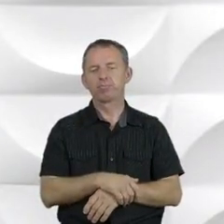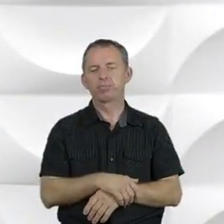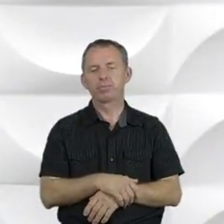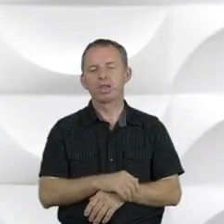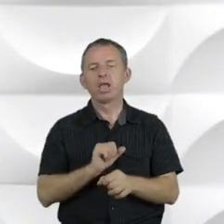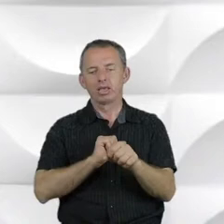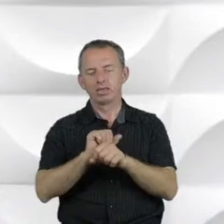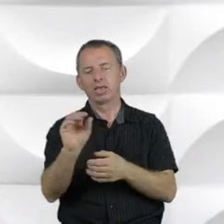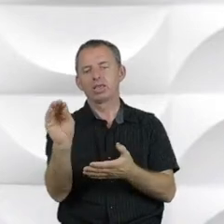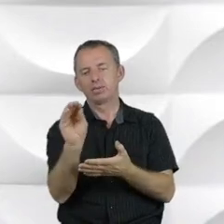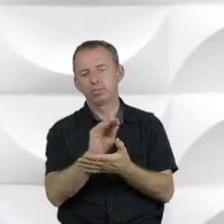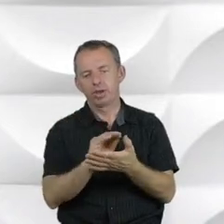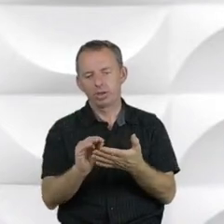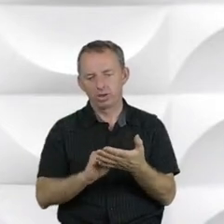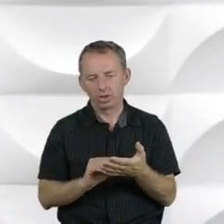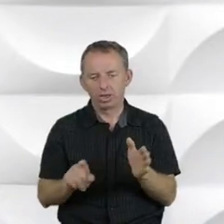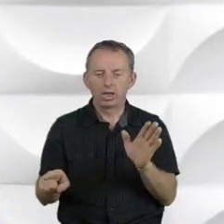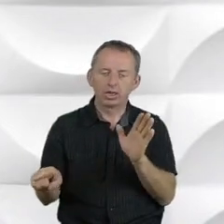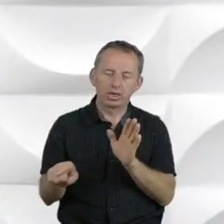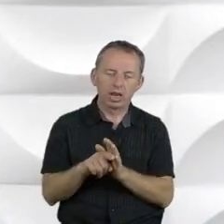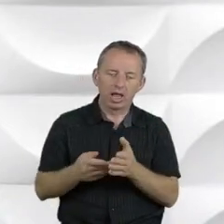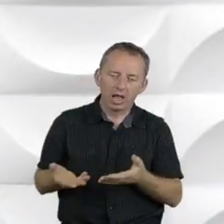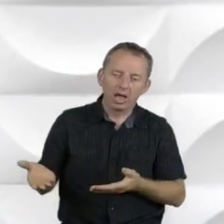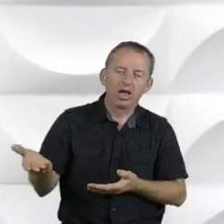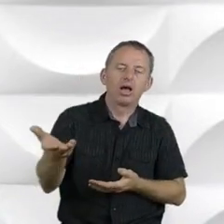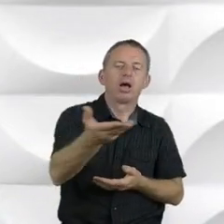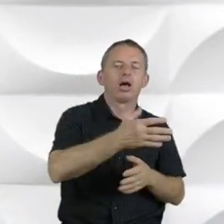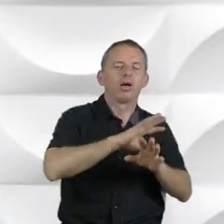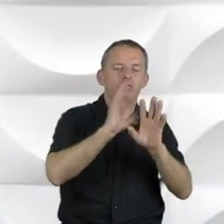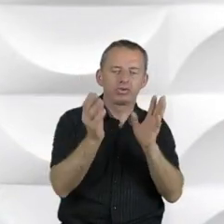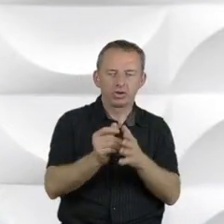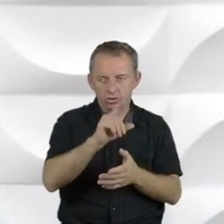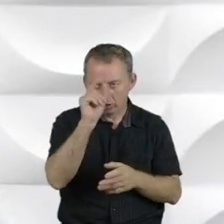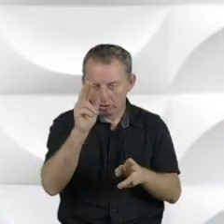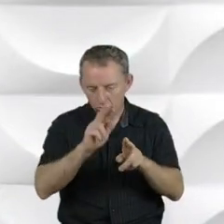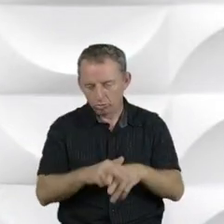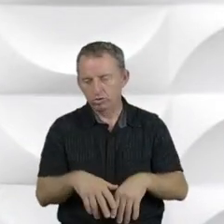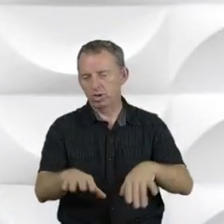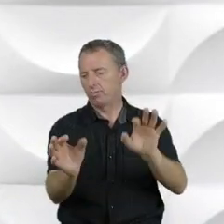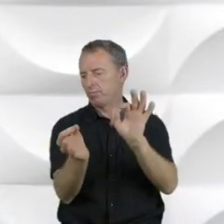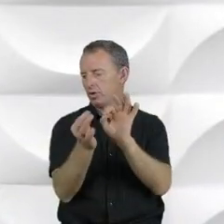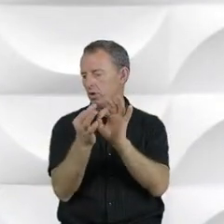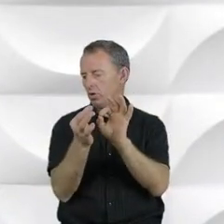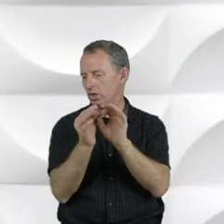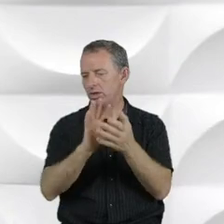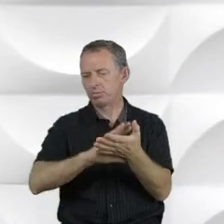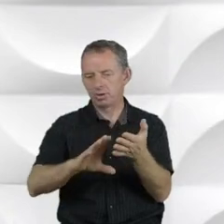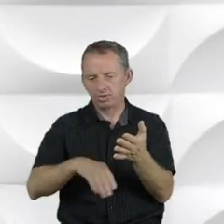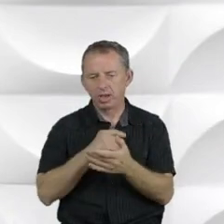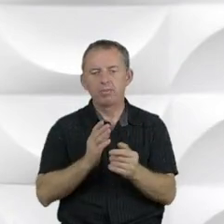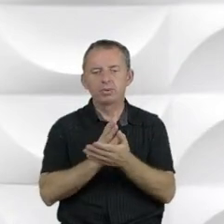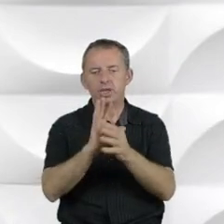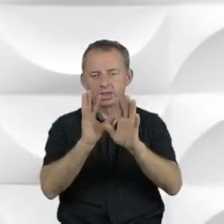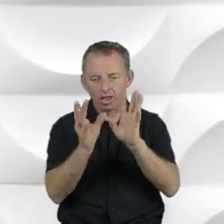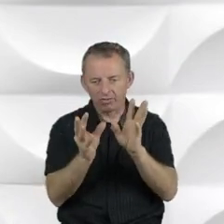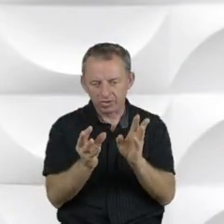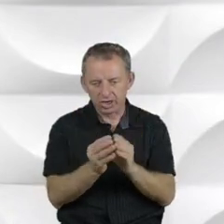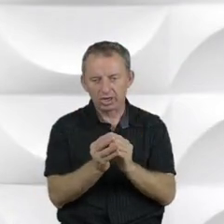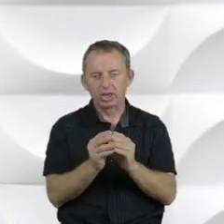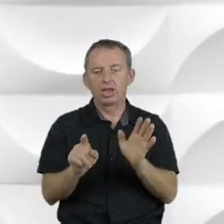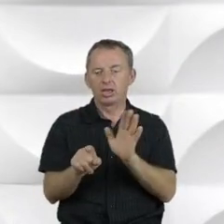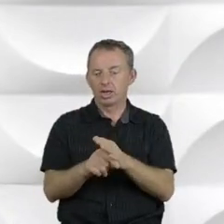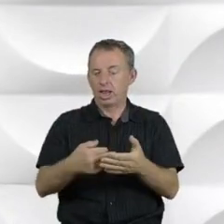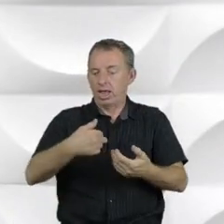jest pisana dla wszystkich ludzi, którzy z nią mają kontakt, ale przede wszystkim dla